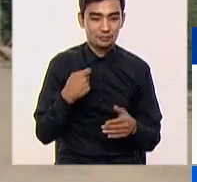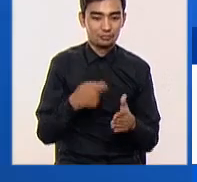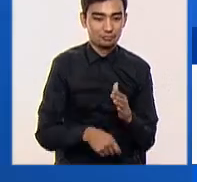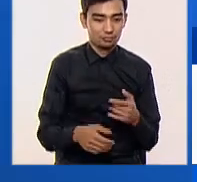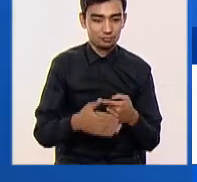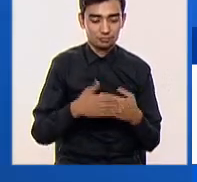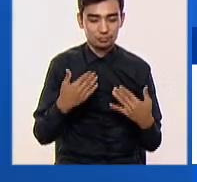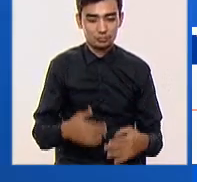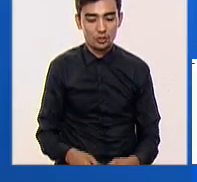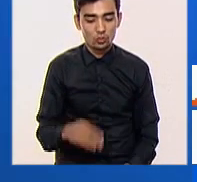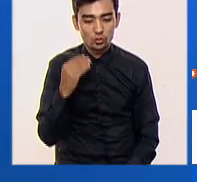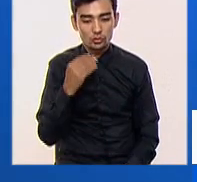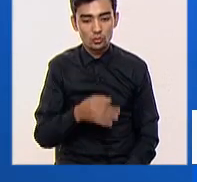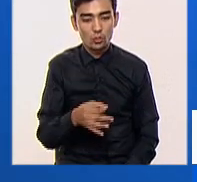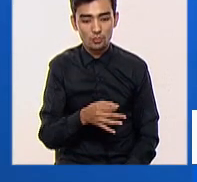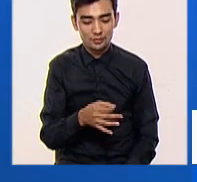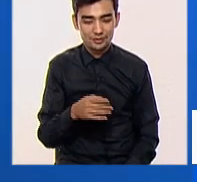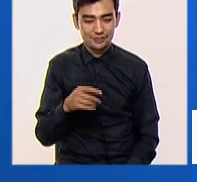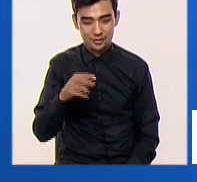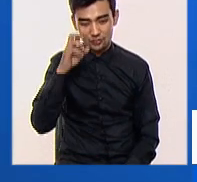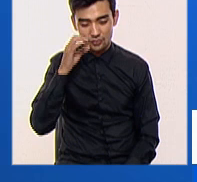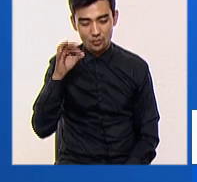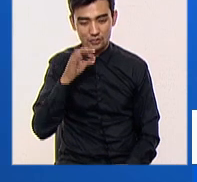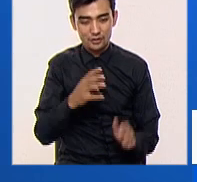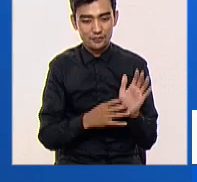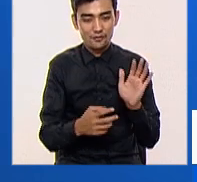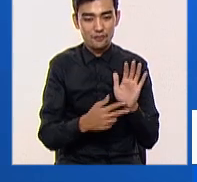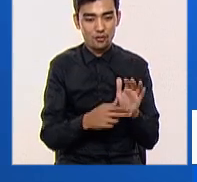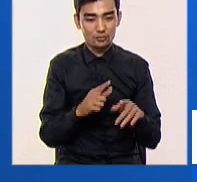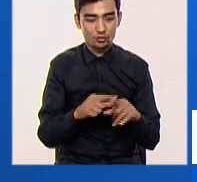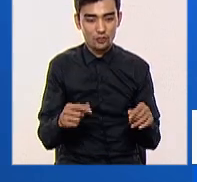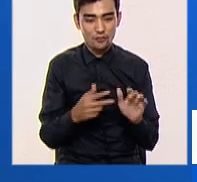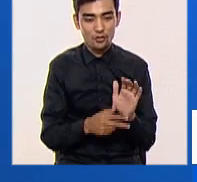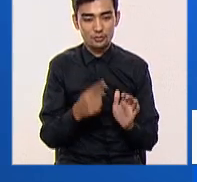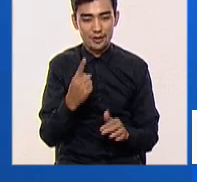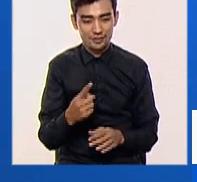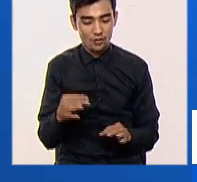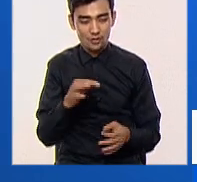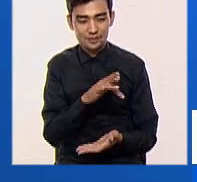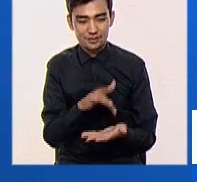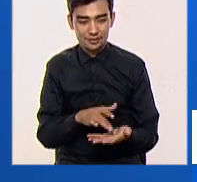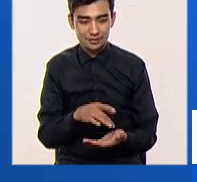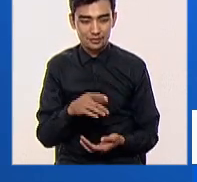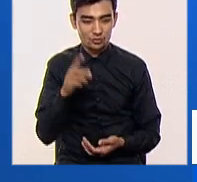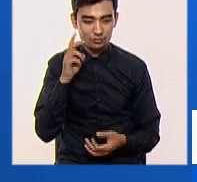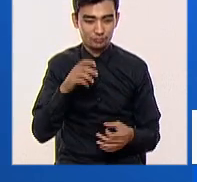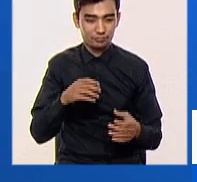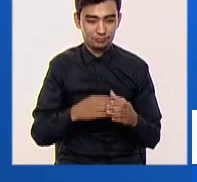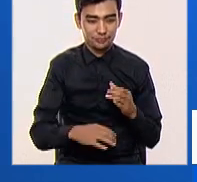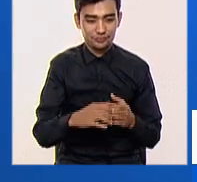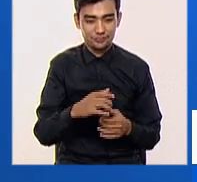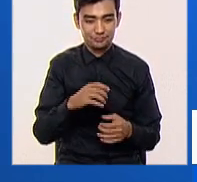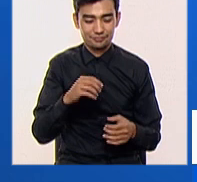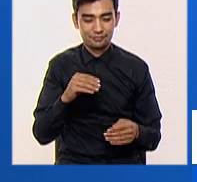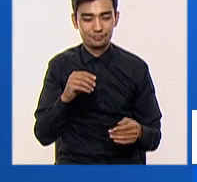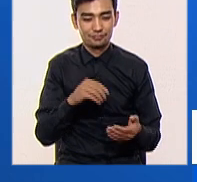қоямыз. Түркістан облысы бойынша мемлекеттік 908 мектептің 81-і ғана орталықтандырылған кәріз жүйесіне қосылған. Ал